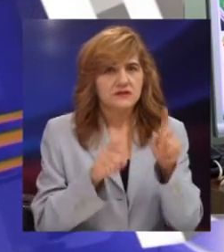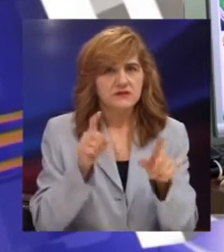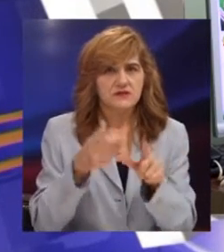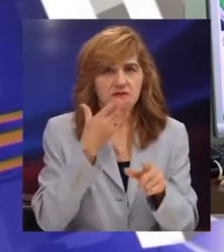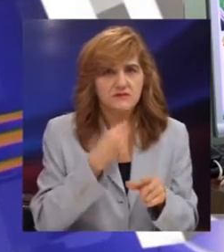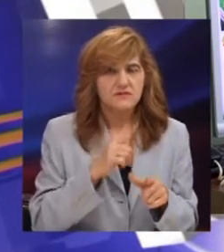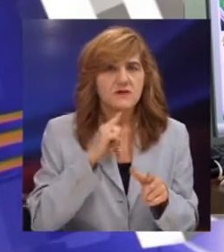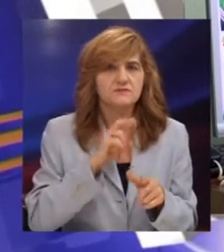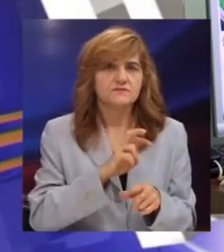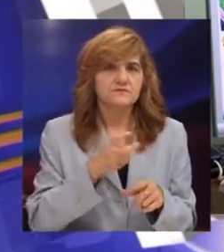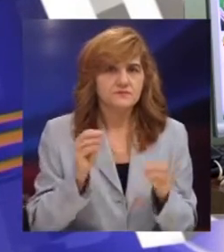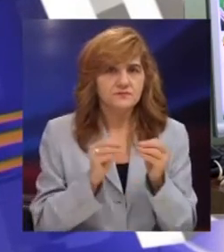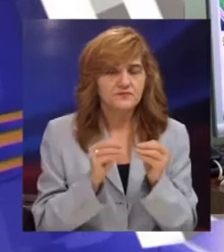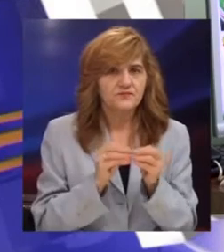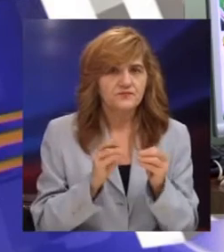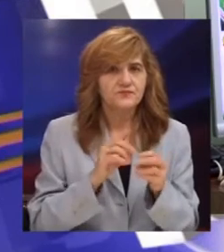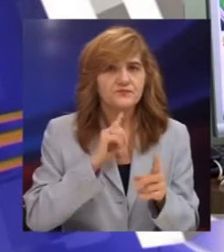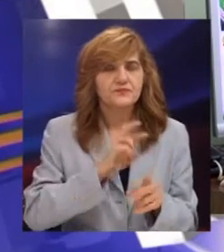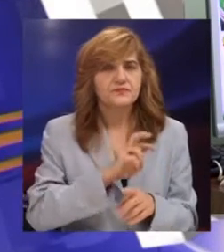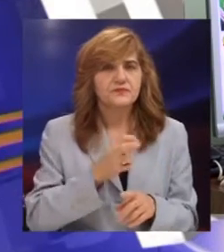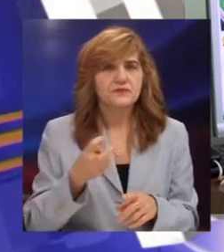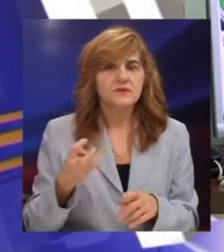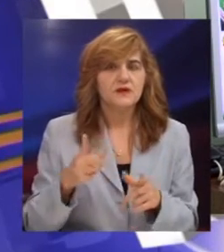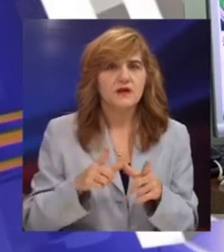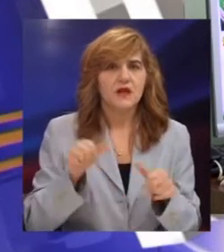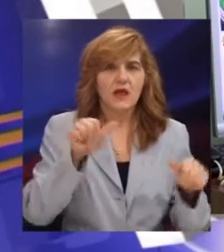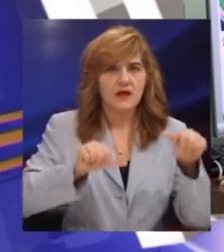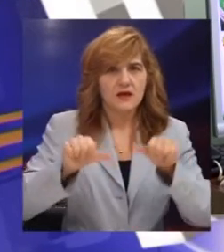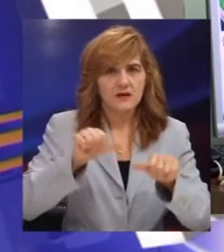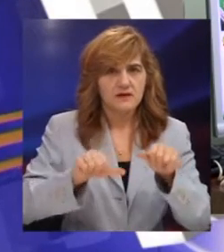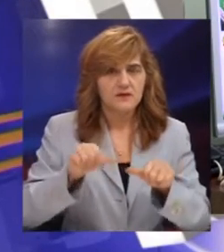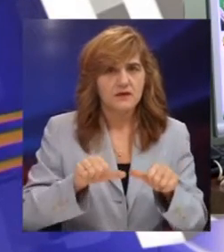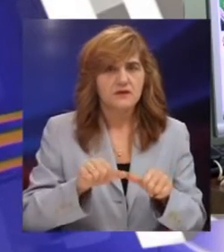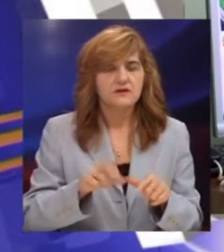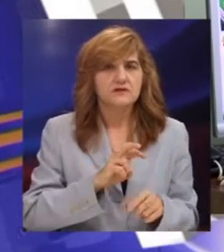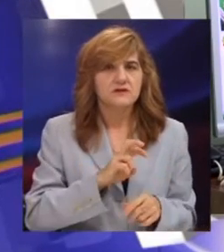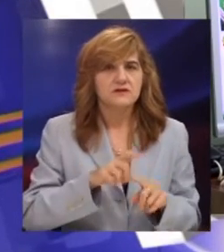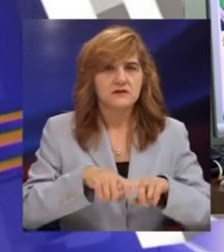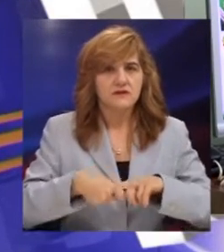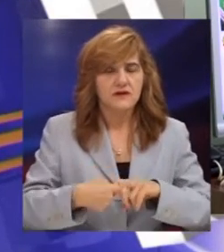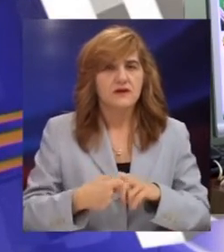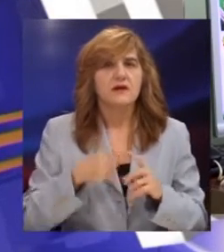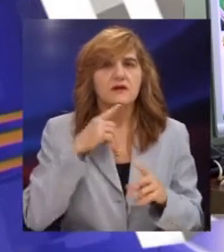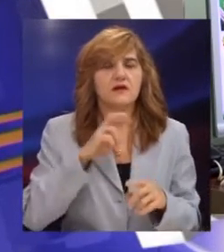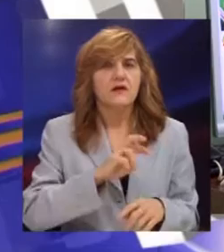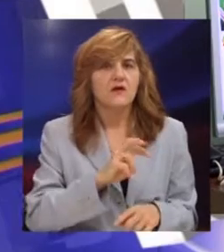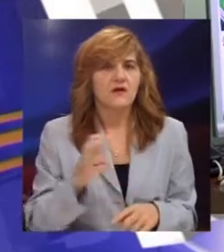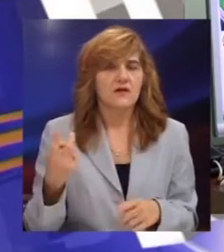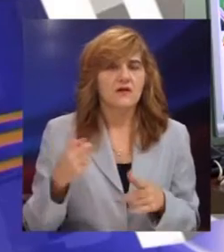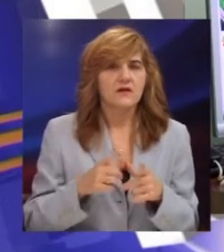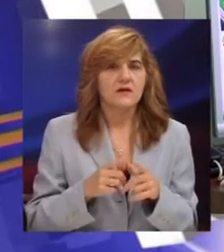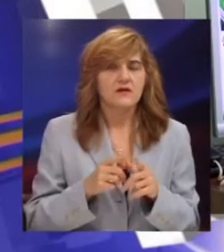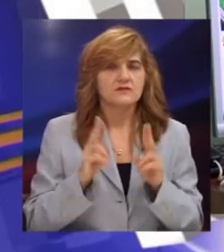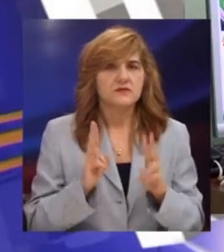infekcija virusnih, bakterijskih, zatim uticaj različitih hemijskih faktora, hemijskih elemenata i